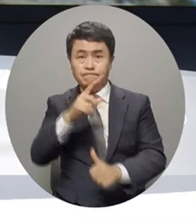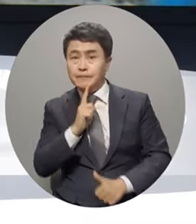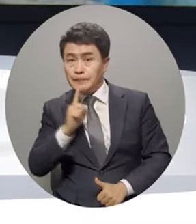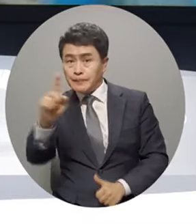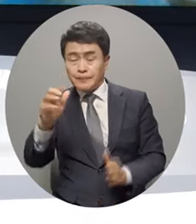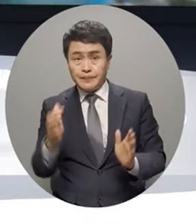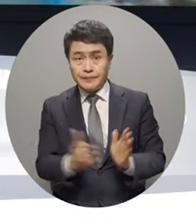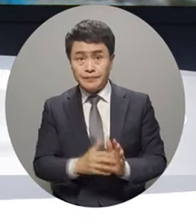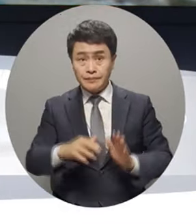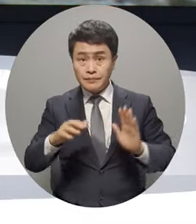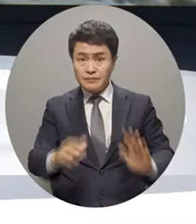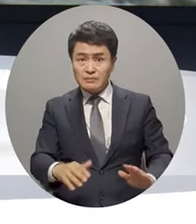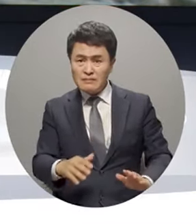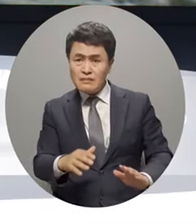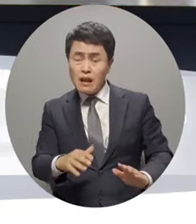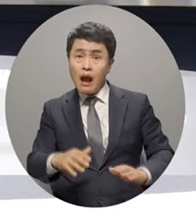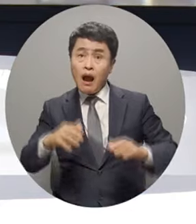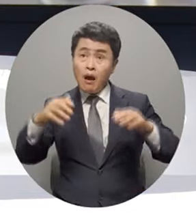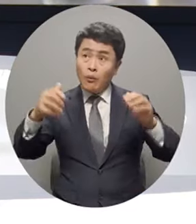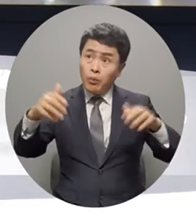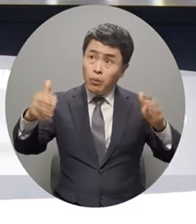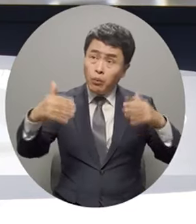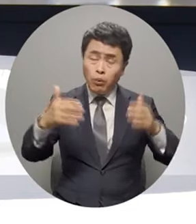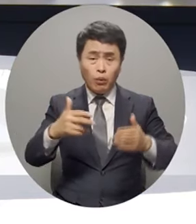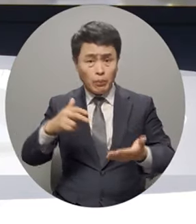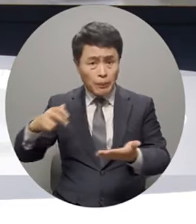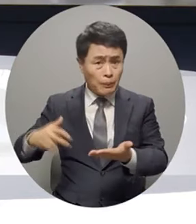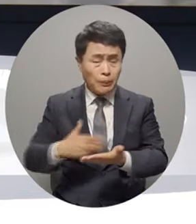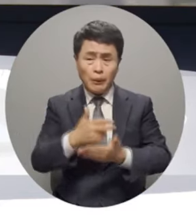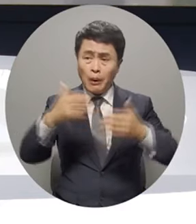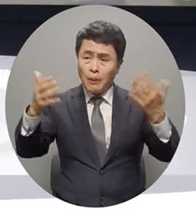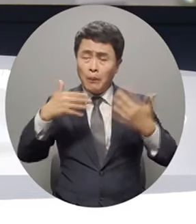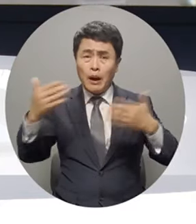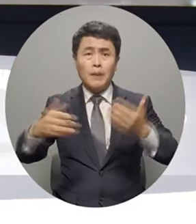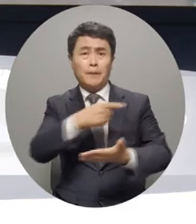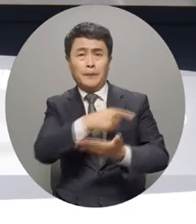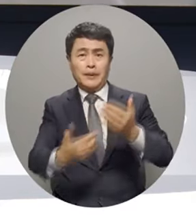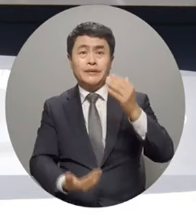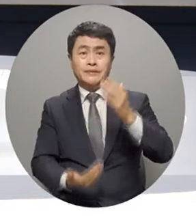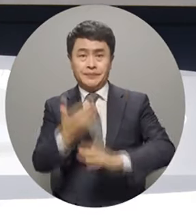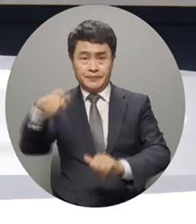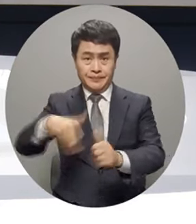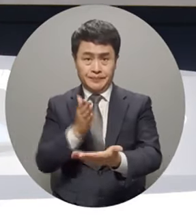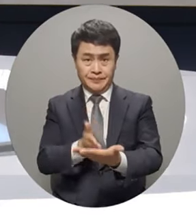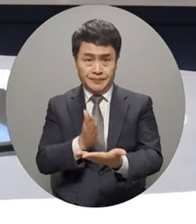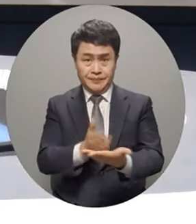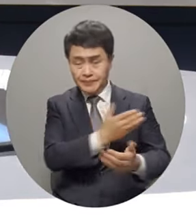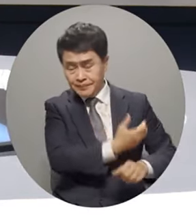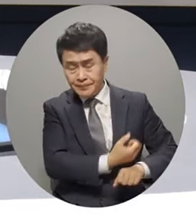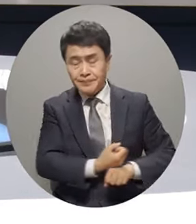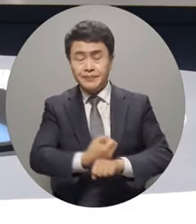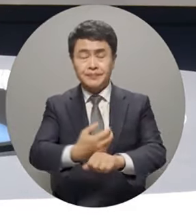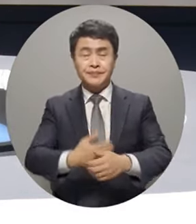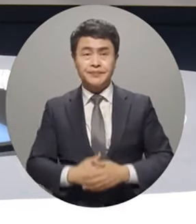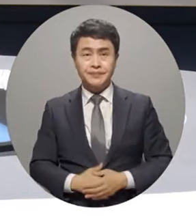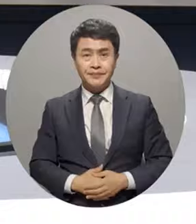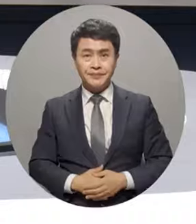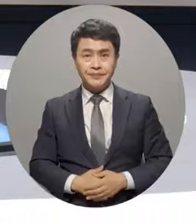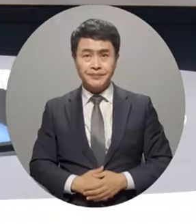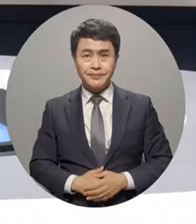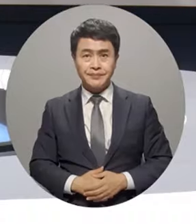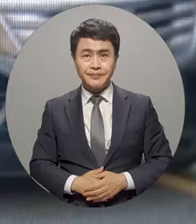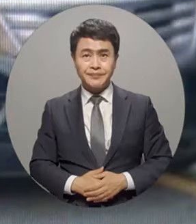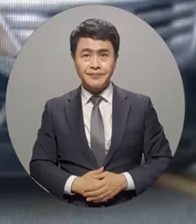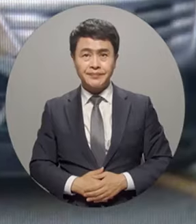신청했습니다. 거센 가을비에 빗길 교통사고와 강풍 피해도 잇따랐습니다. 사건 사고 이승지 기자입니다.